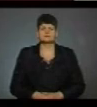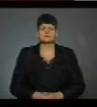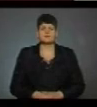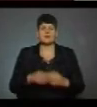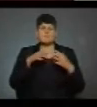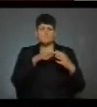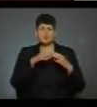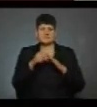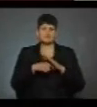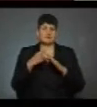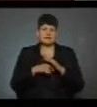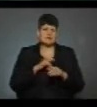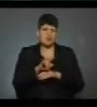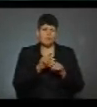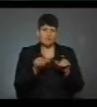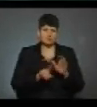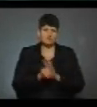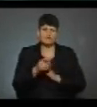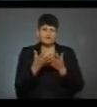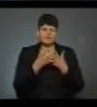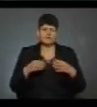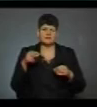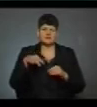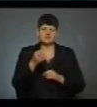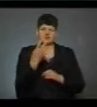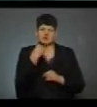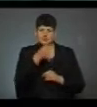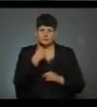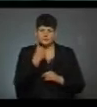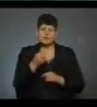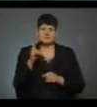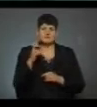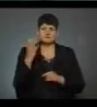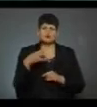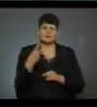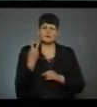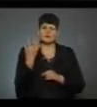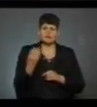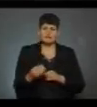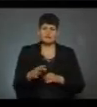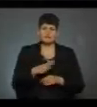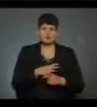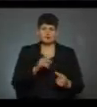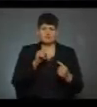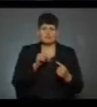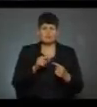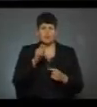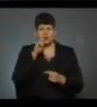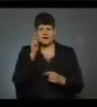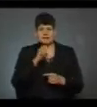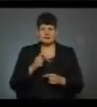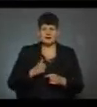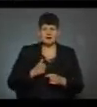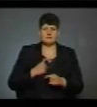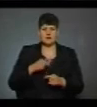Бої за Донецький аеропорт розпочалися навесні 2014-го. 242 дні тривало протистояння між українськими армійцями